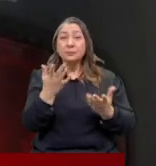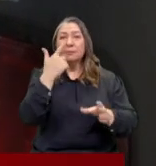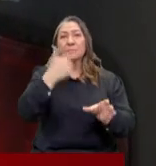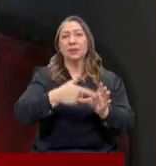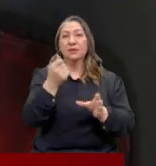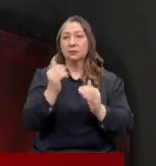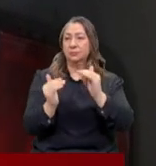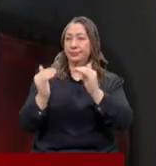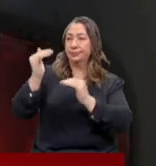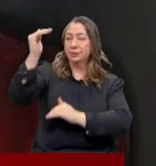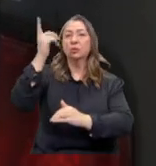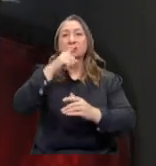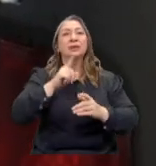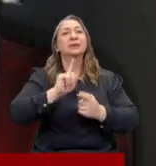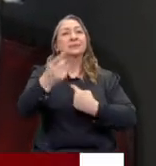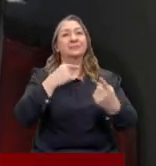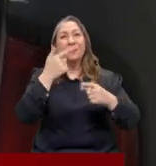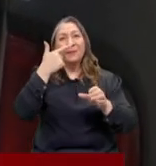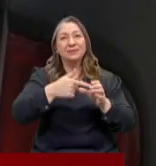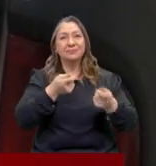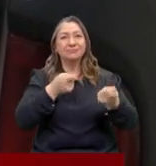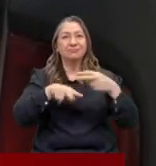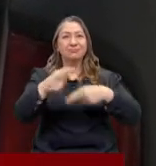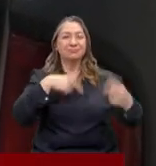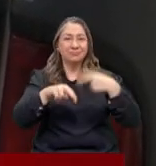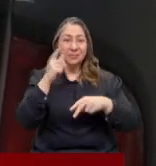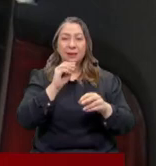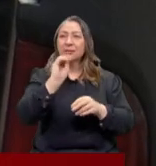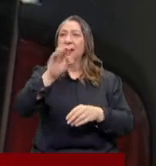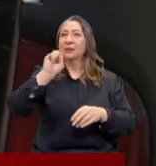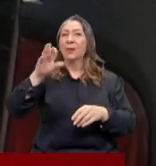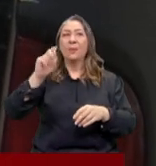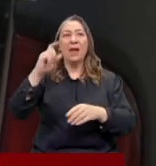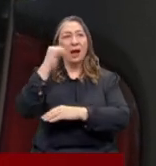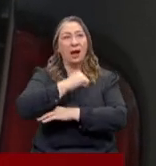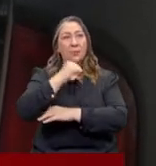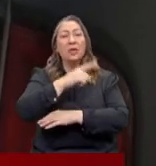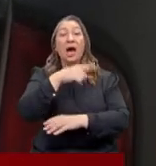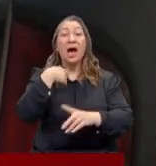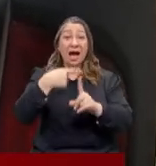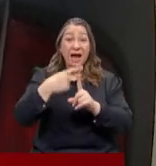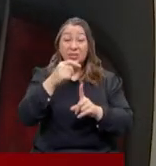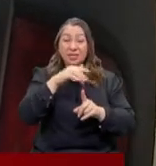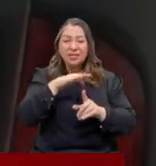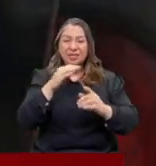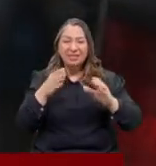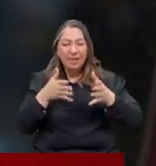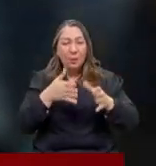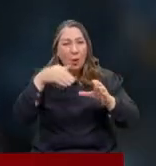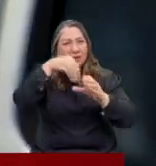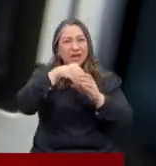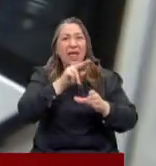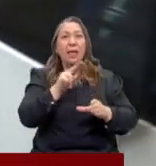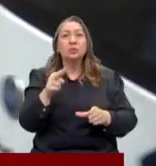akaryakıt fiyatlarıyla katlanan nakliye giderleri. Sucuların dağıtım yaptığı bir kamyonetin artık deposu ortalama 700